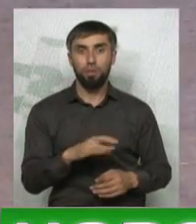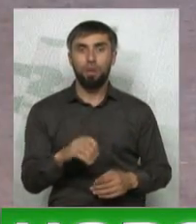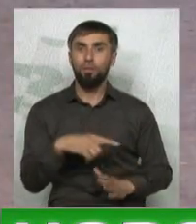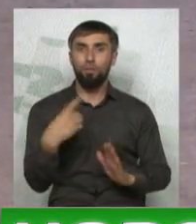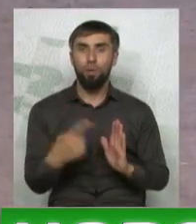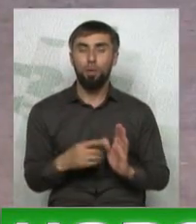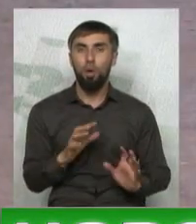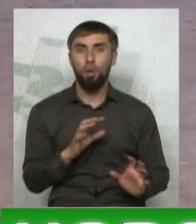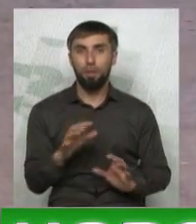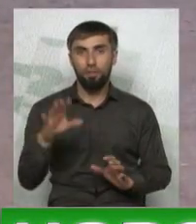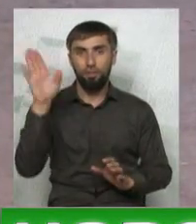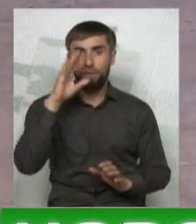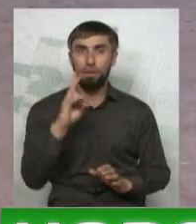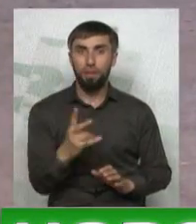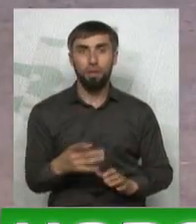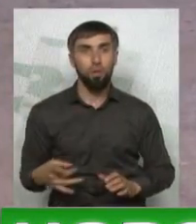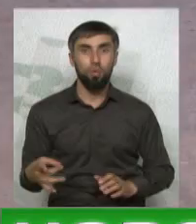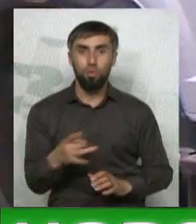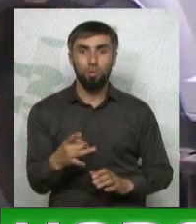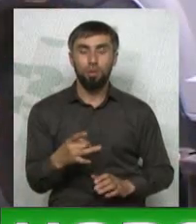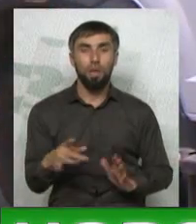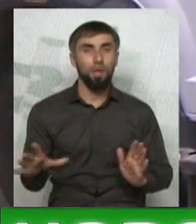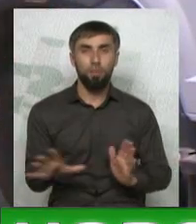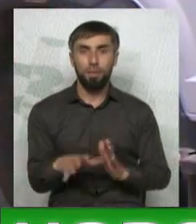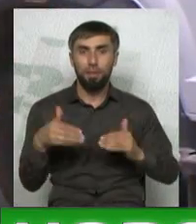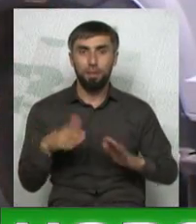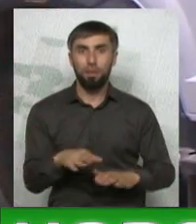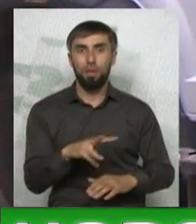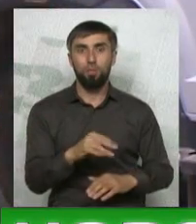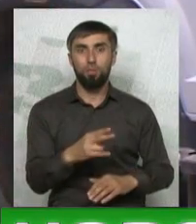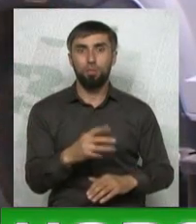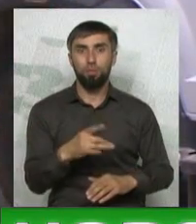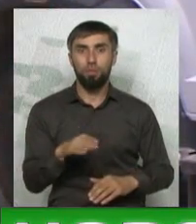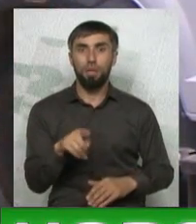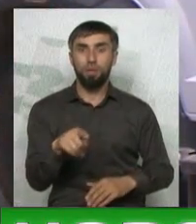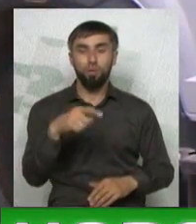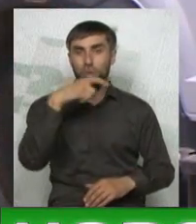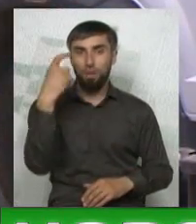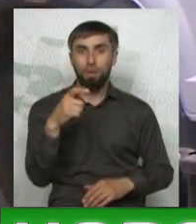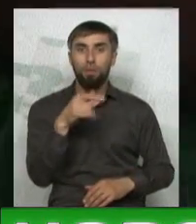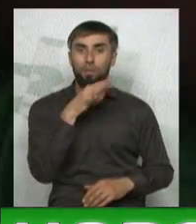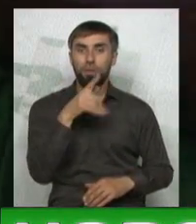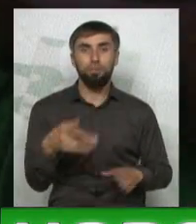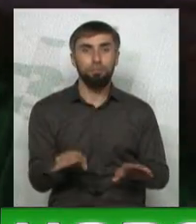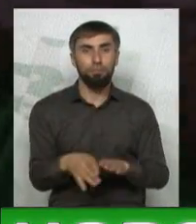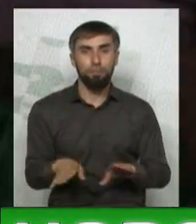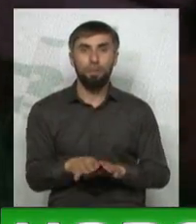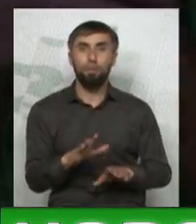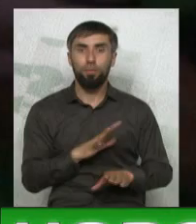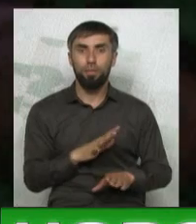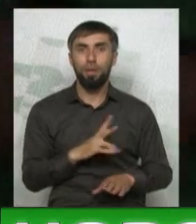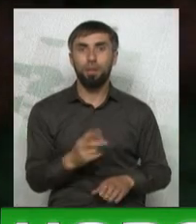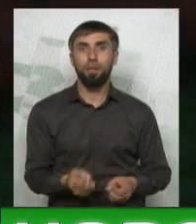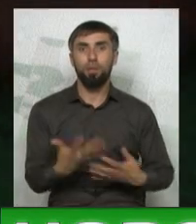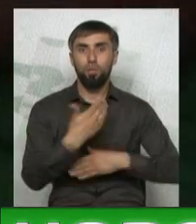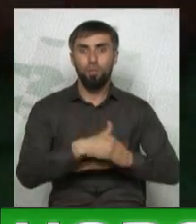Вопрос обеспечением воды в Назрановском районе оперативно решается и муниципалитетами. В эту жару перебои с водоснабжением бывают на